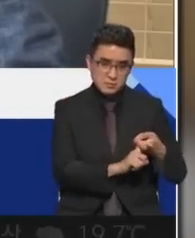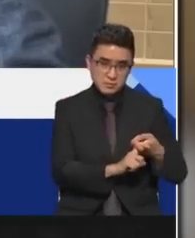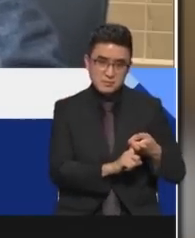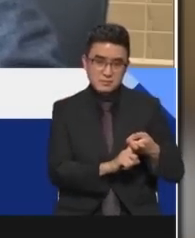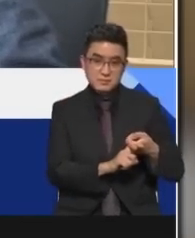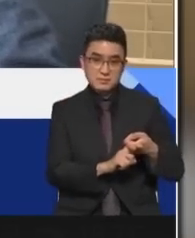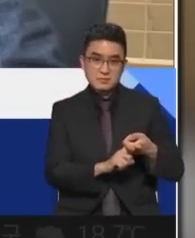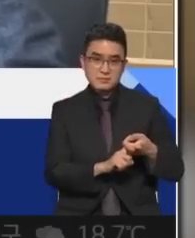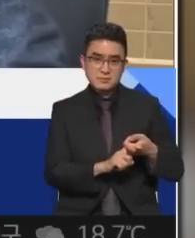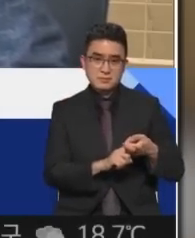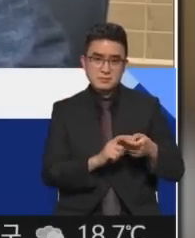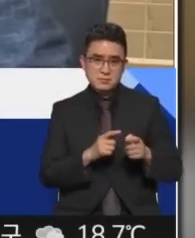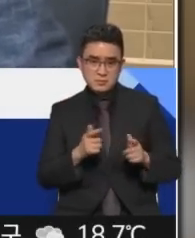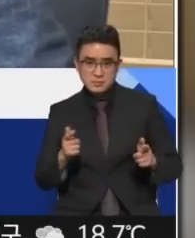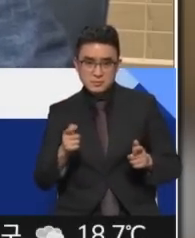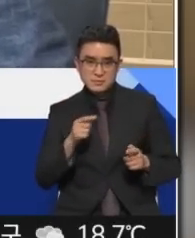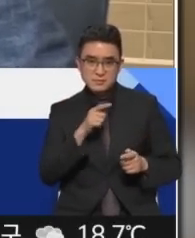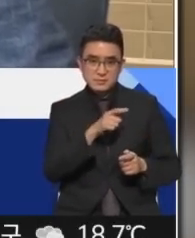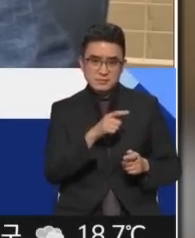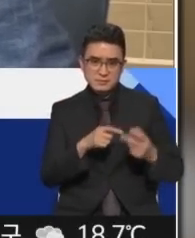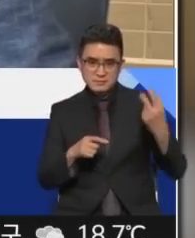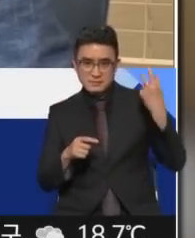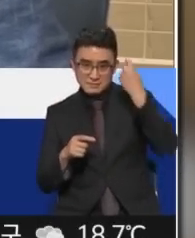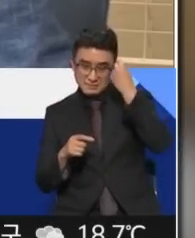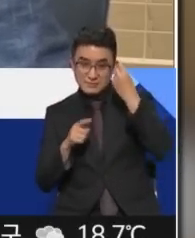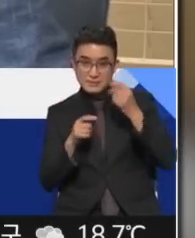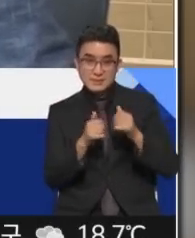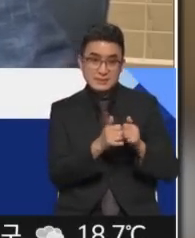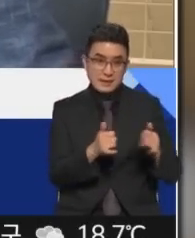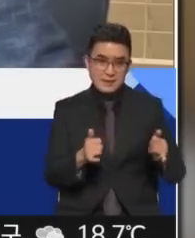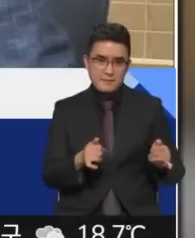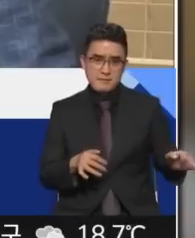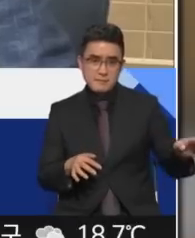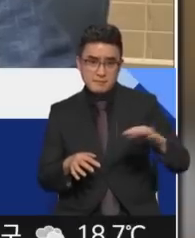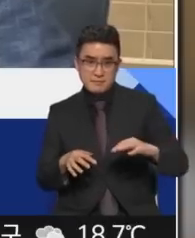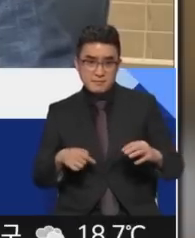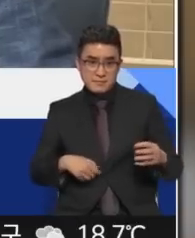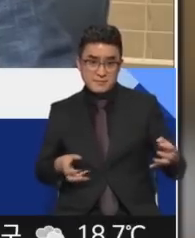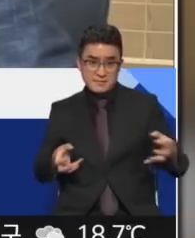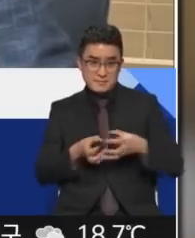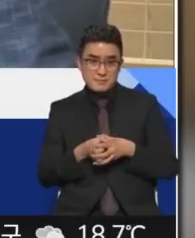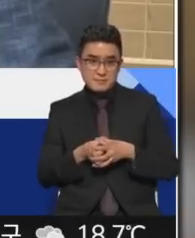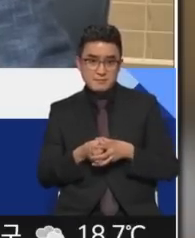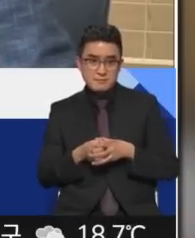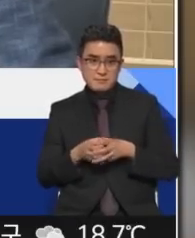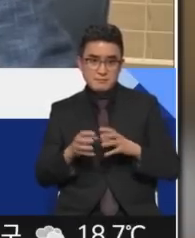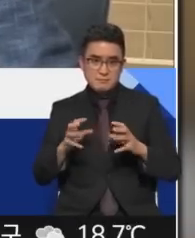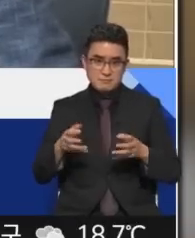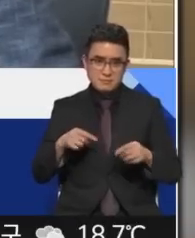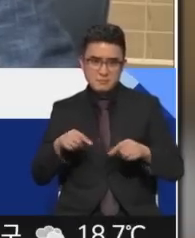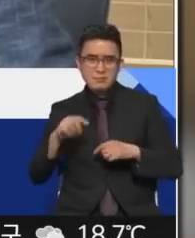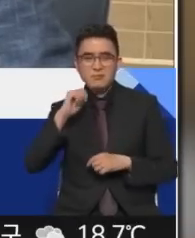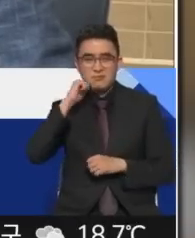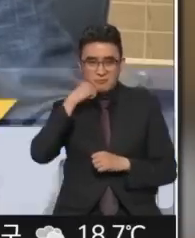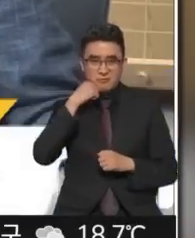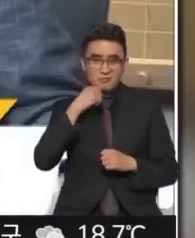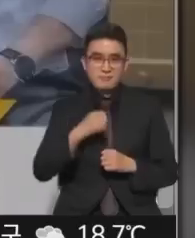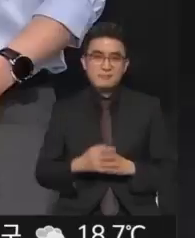한다든지 거기에 사상을 가지고 움직이는 사람들 오고 우리가 어떻게 손을 잡고 국사를 얘기할 수 있습니까?